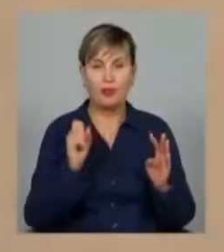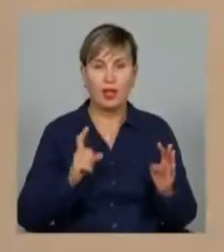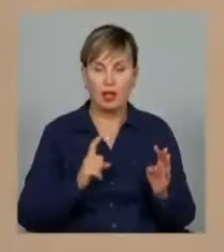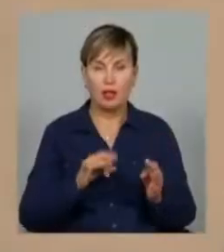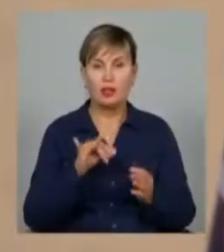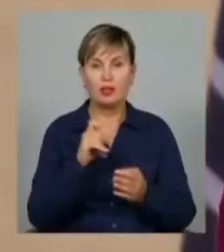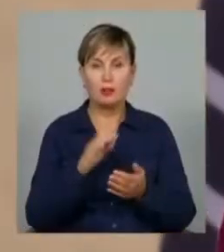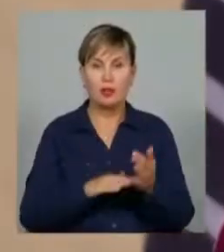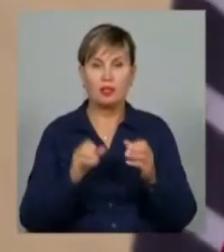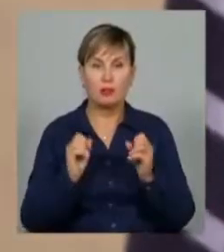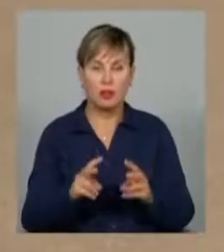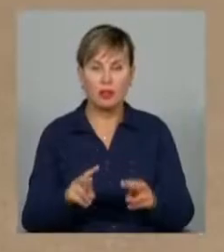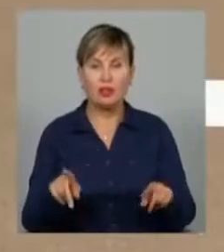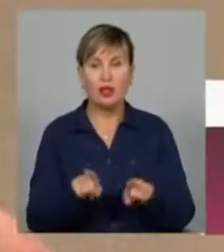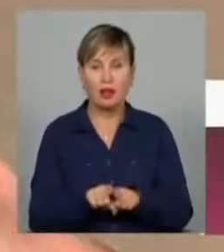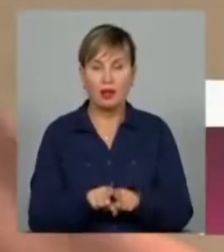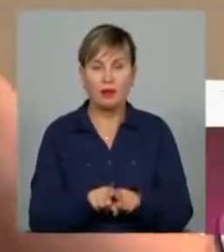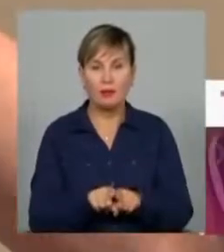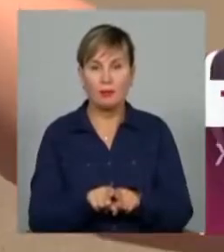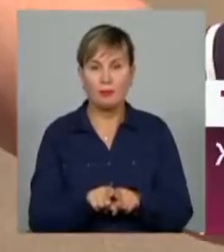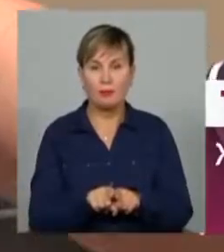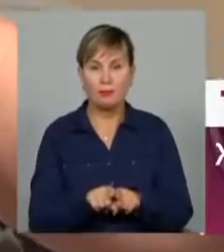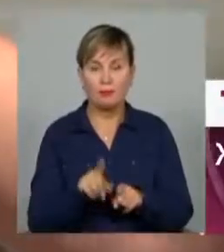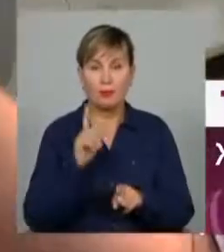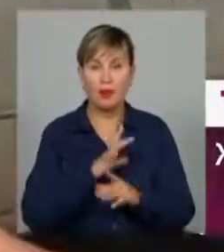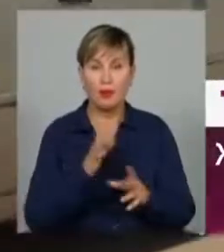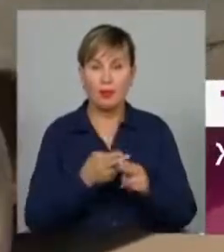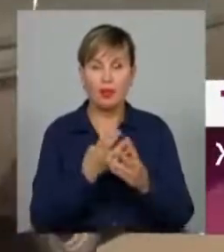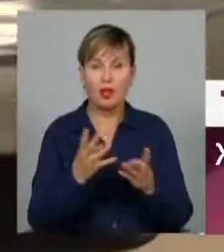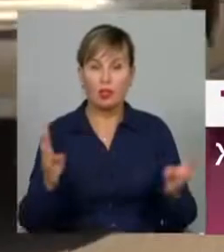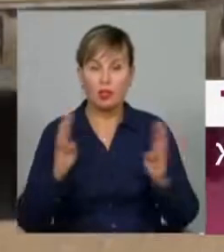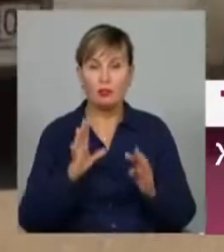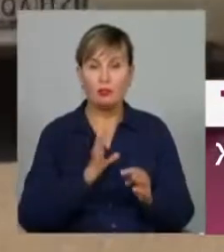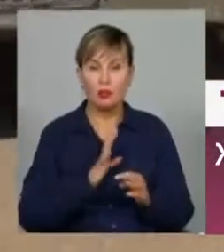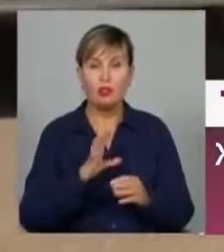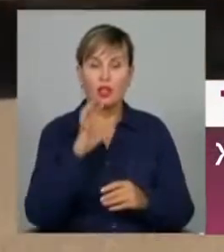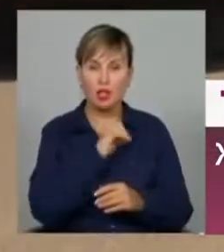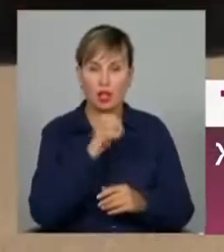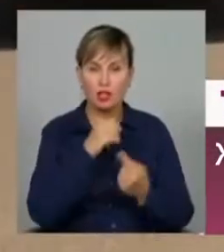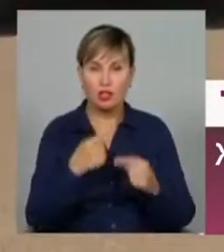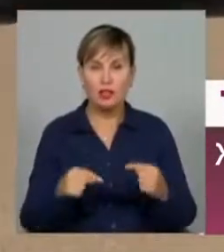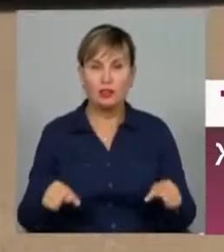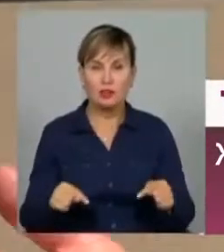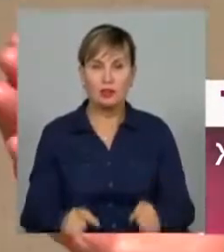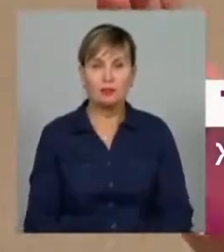за безопасность. Пока не было вот этого ограждения, были лазы, были кражи.